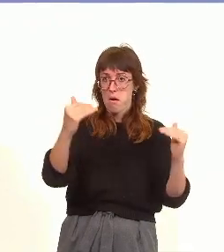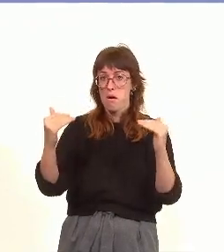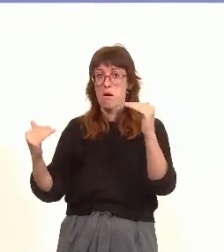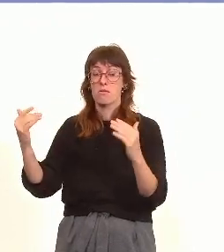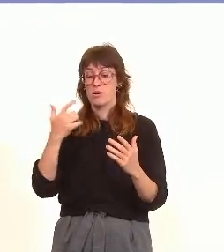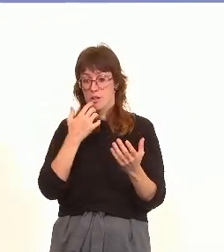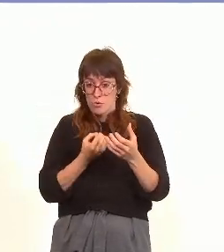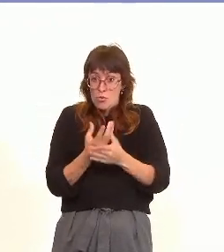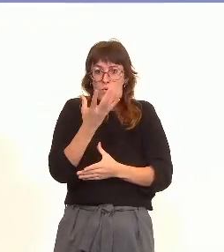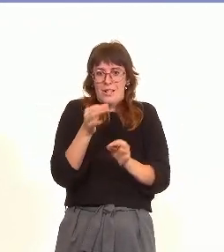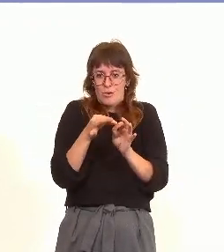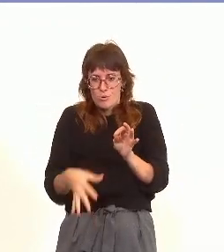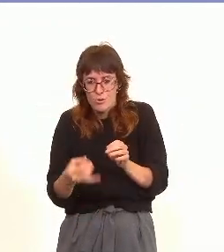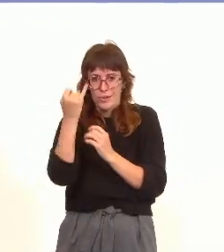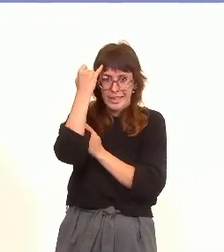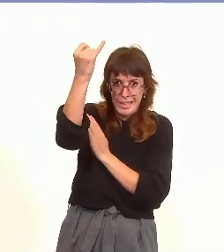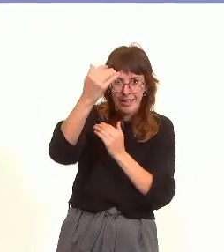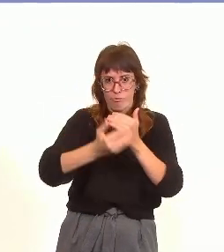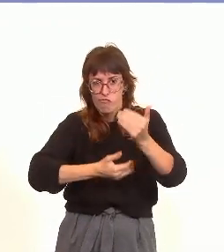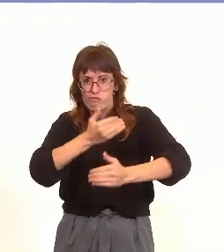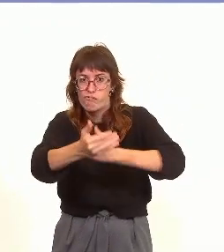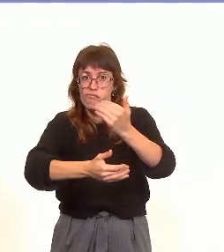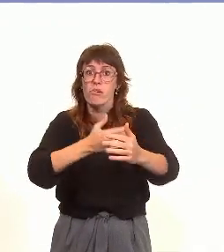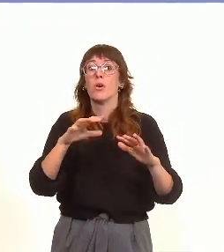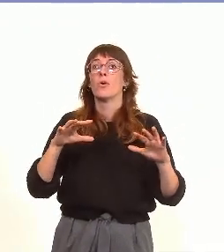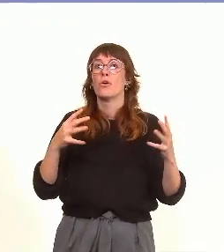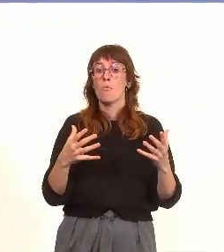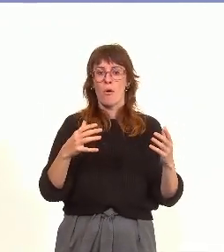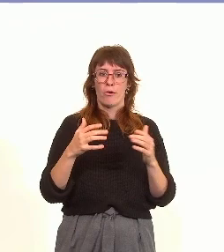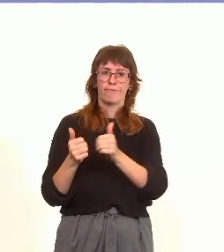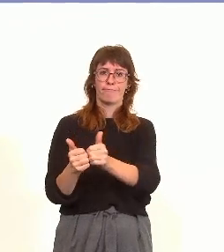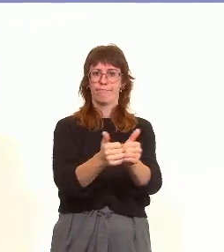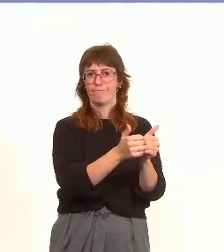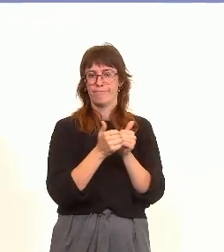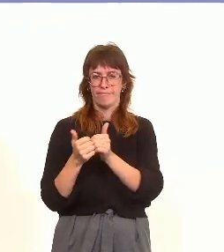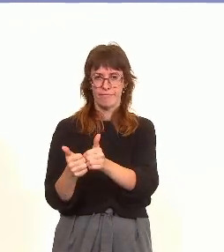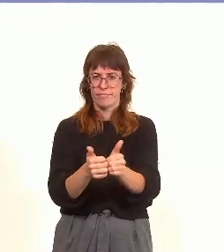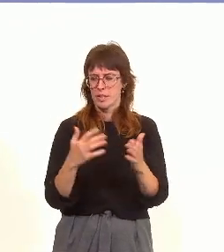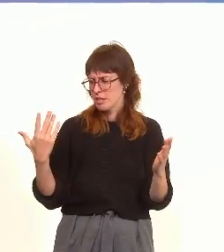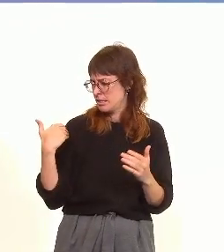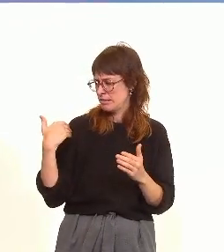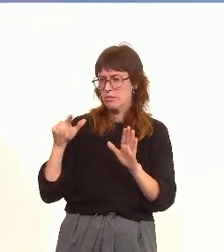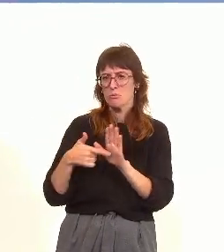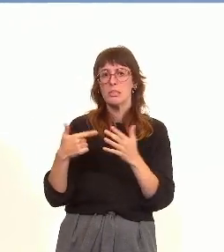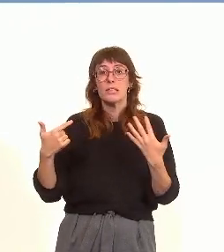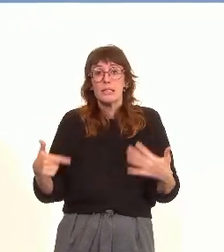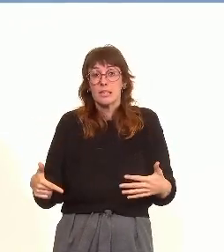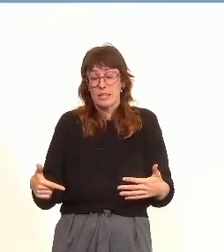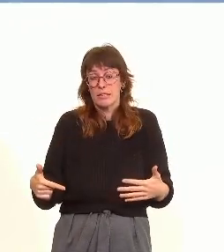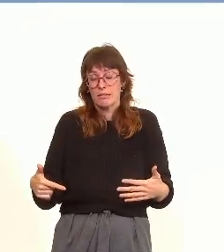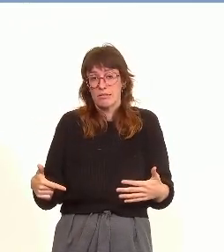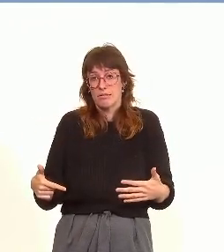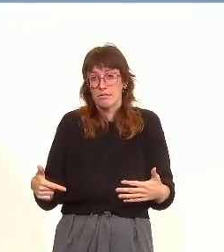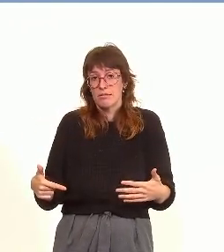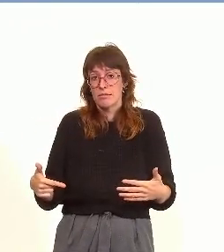ce champ. Or, depuis quelques années, quand même, on assiste, je dirais depuis 2017 à peu près, à quand même une remise en cause